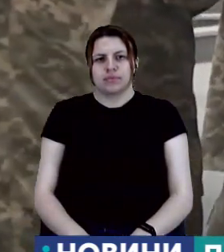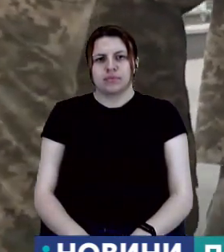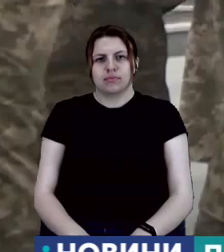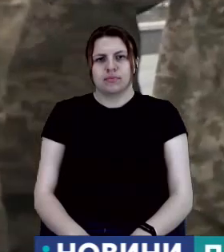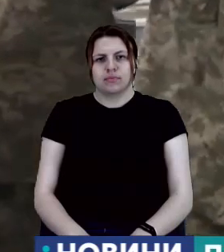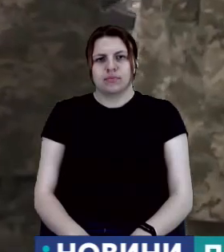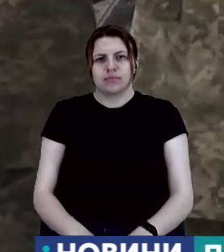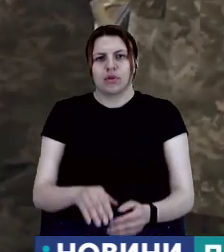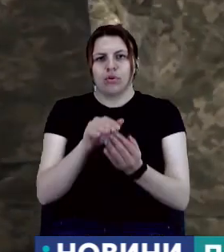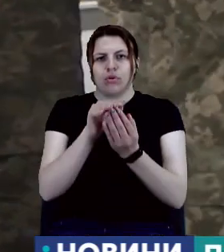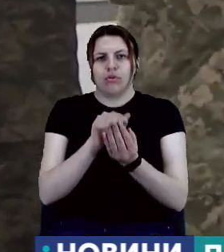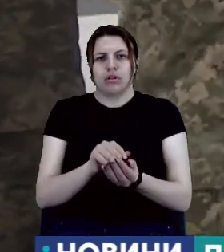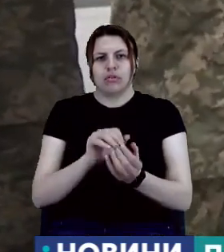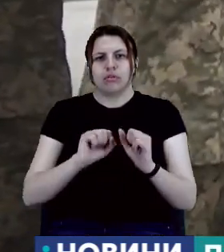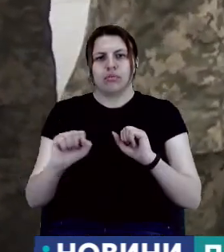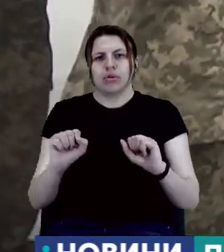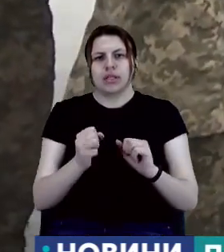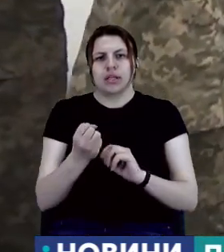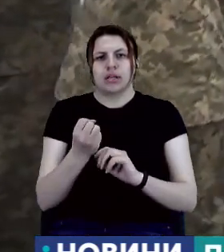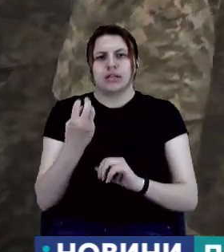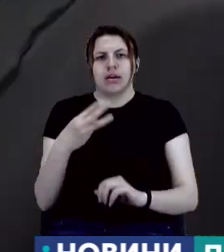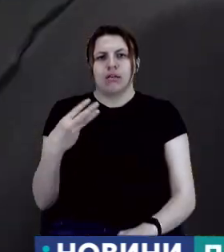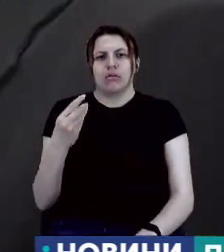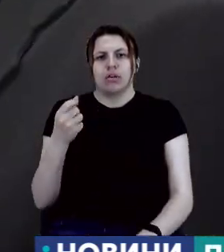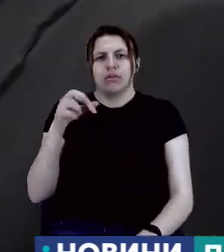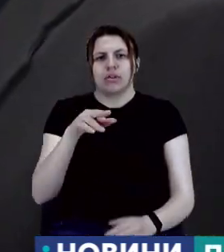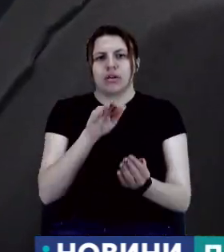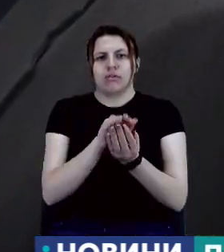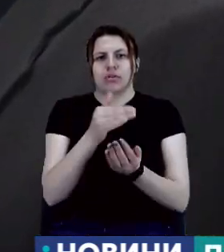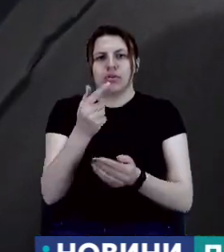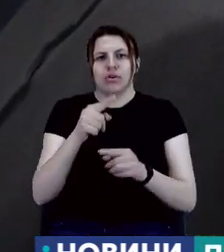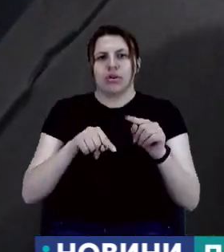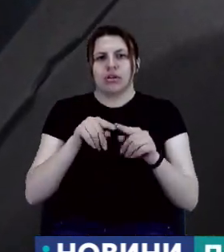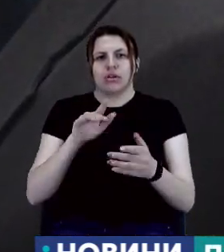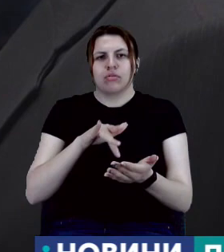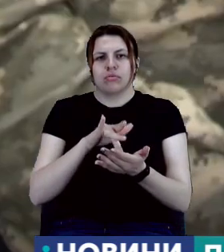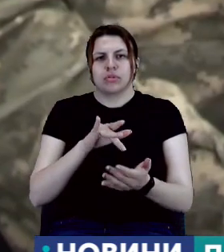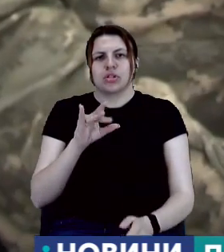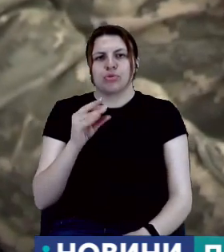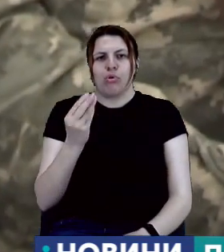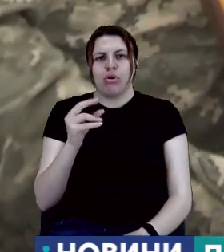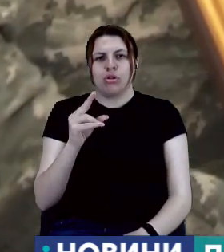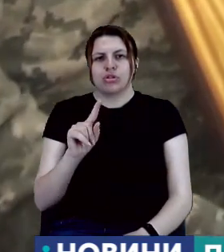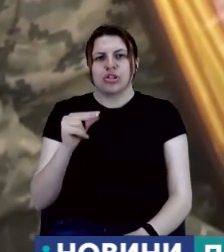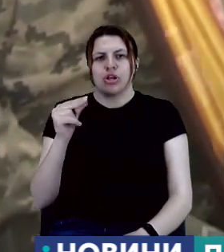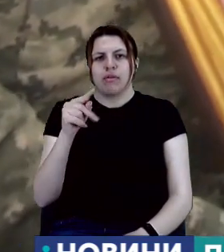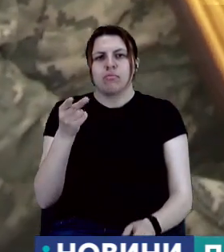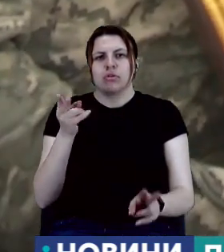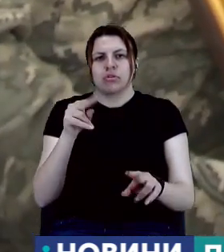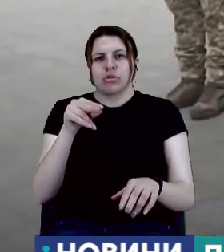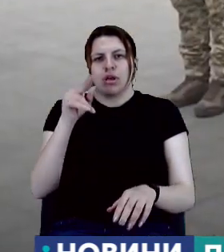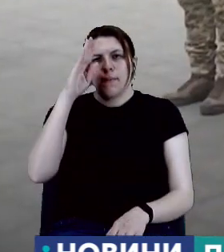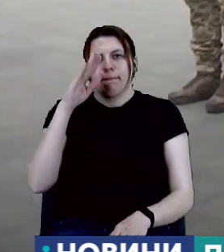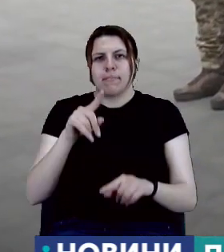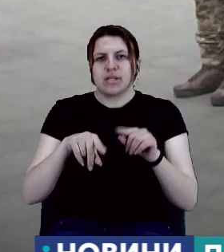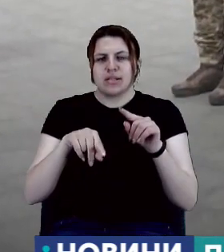Ховатимуть командира 30 травня на кладовищі його рідного міста Шпола, що на Черкащині. Там лишилися батьки, дружина та 2